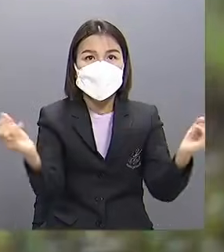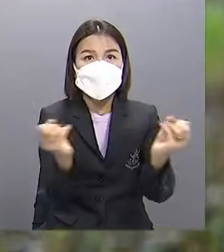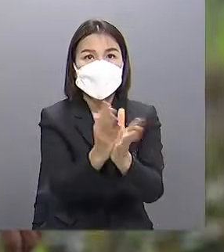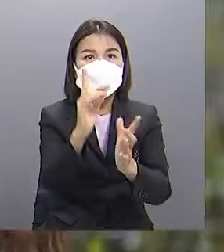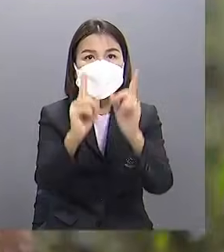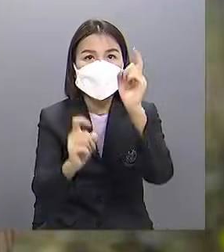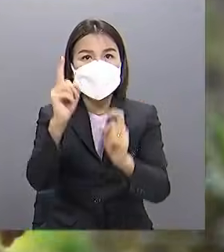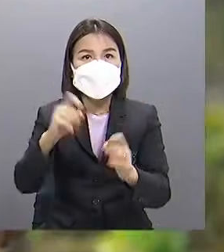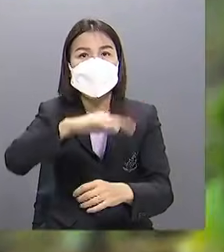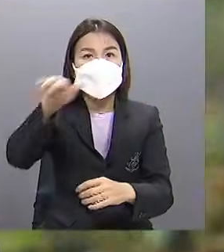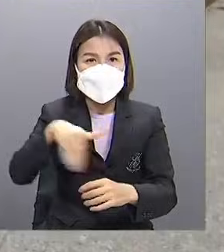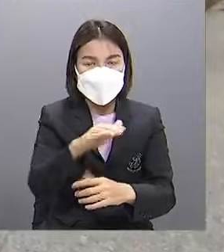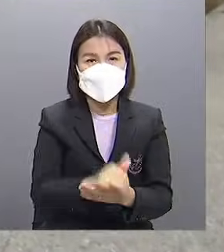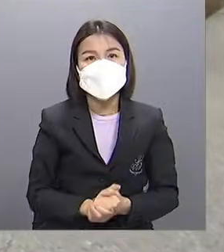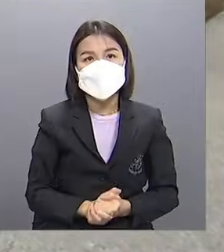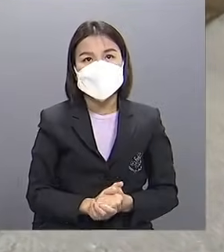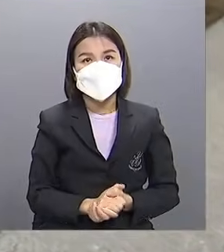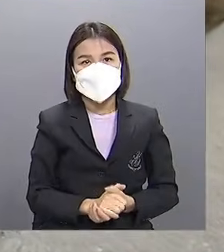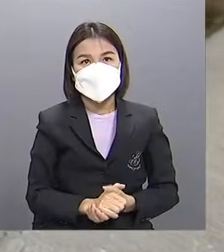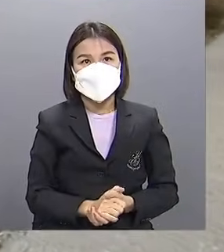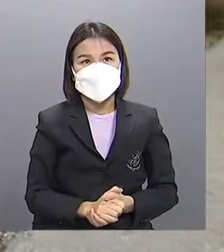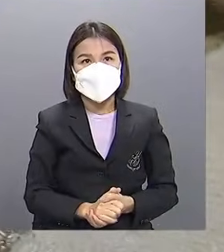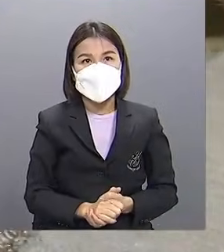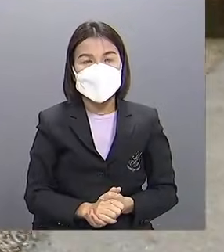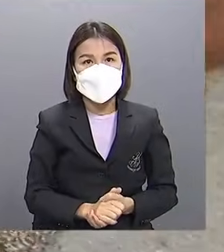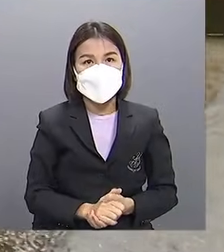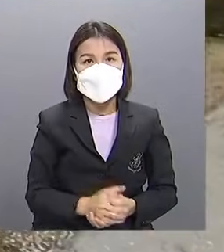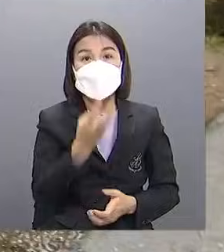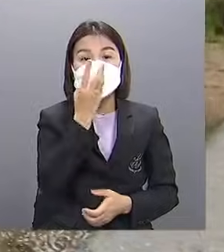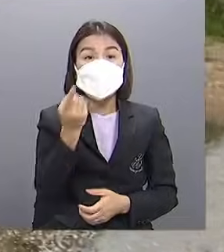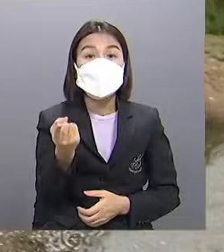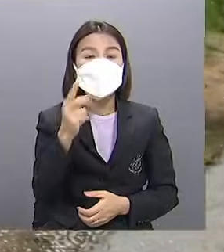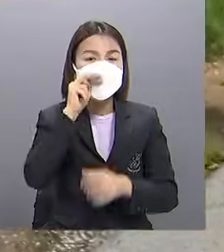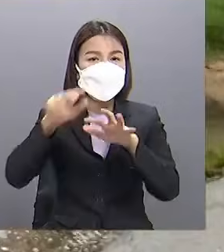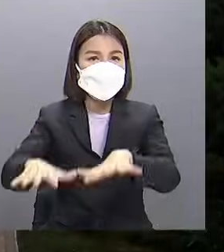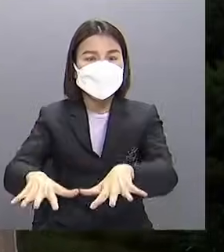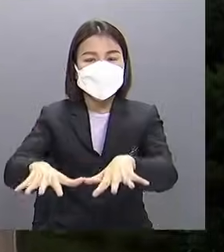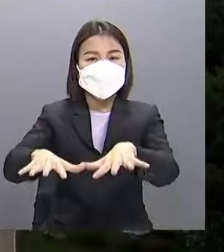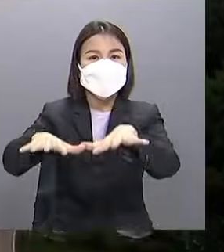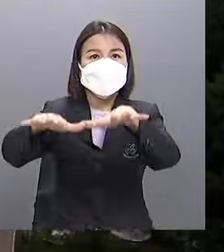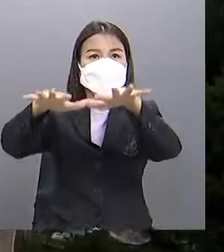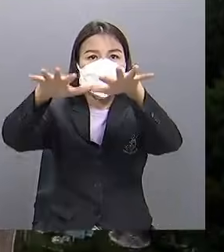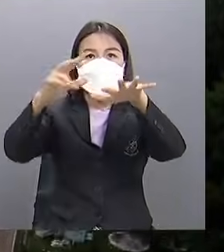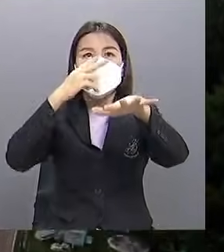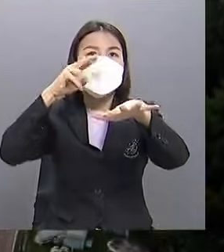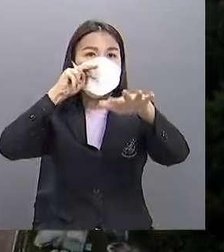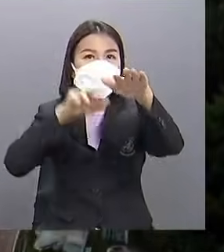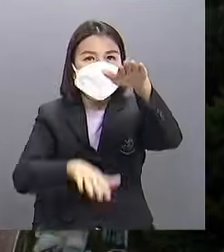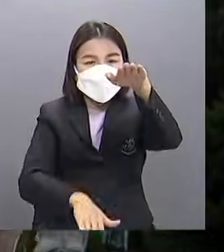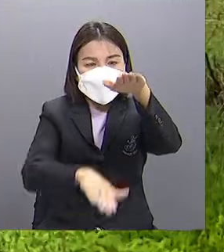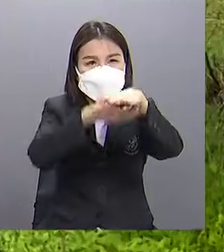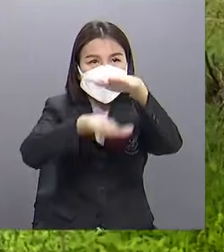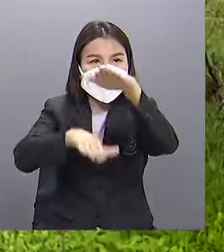กัน ข้าวตรงนี้เสียหายน้ำท่วมครับสองฝั่งถนนนี่น้ำเต็มเลยพี ่อยู่ได้เกือบ2เมตรได้